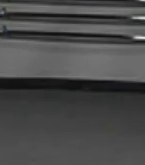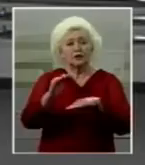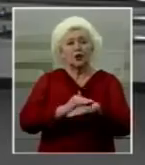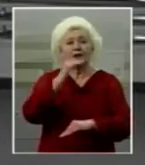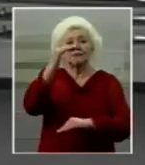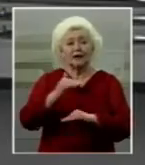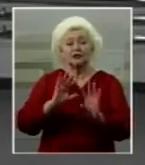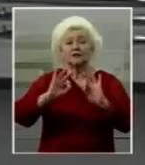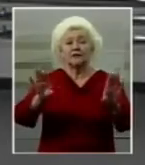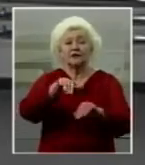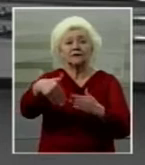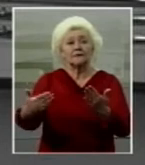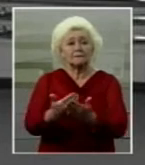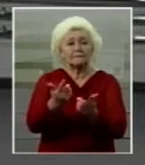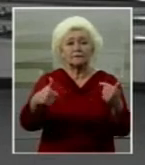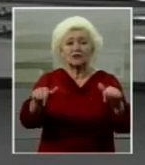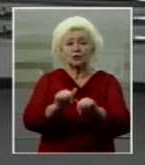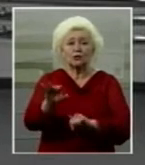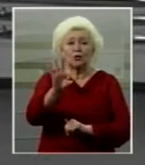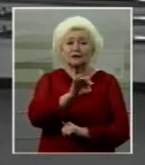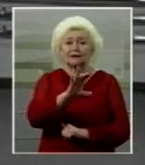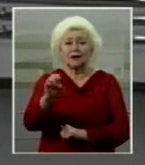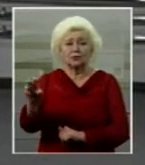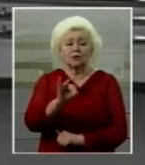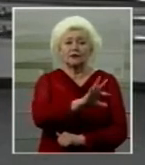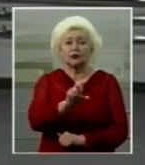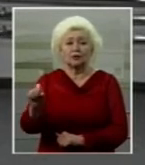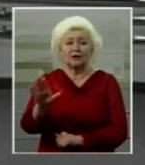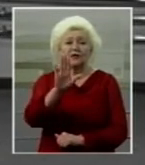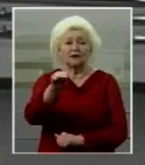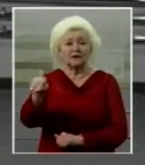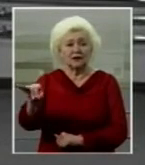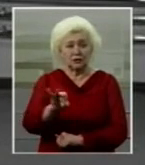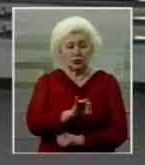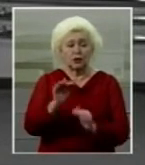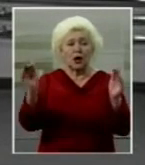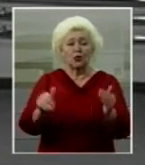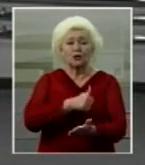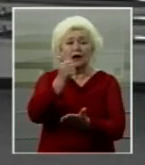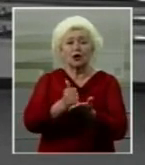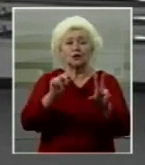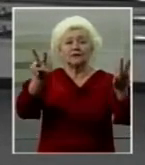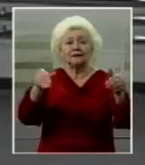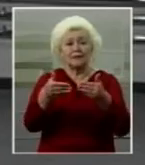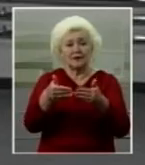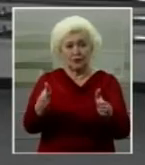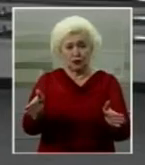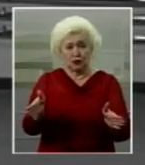Добрий вечір. В ефірі Таврійські новини. В студії Оксана Страмнова. Сурдопереклад Валентини Туніної. Коротко про головні теми випуску.